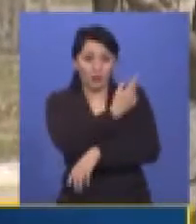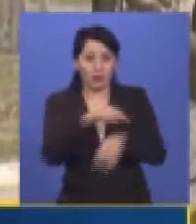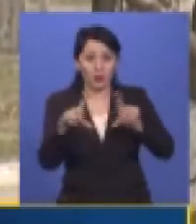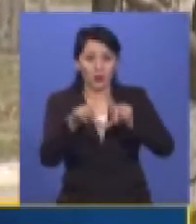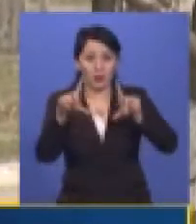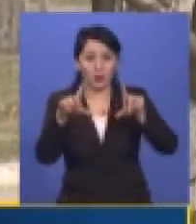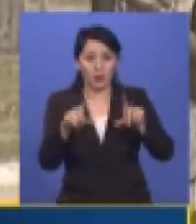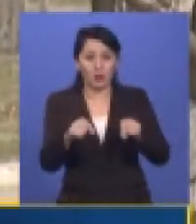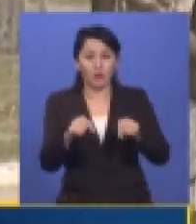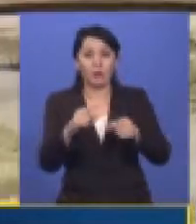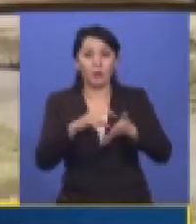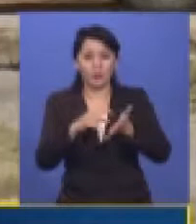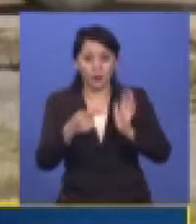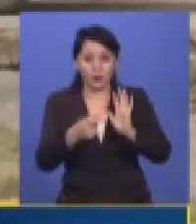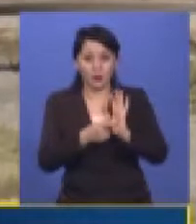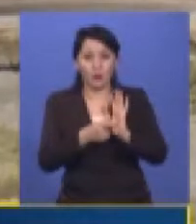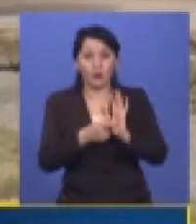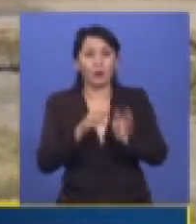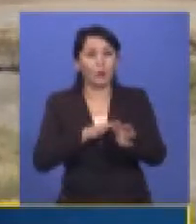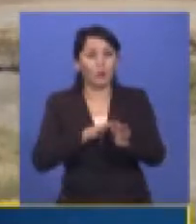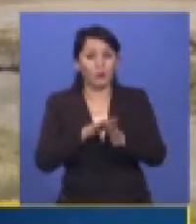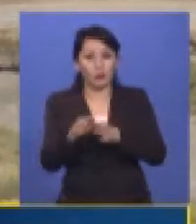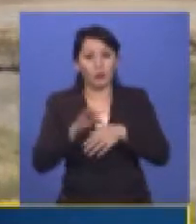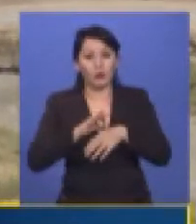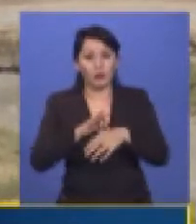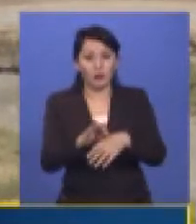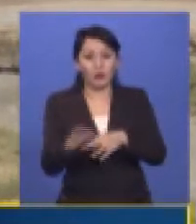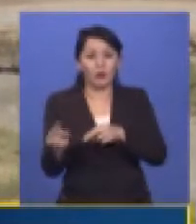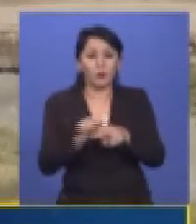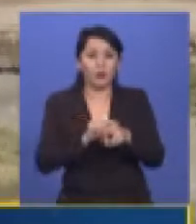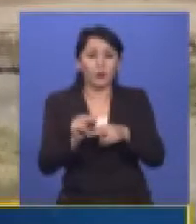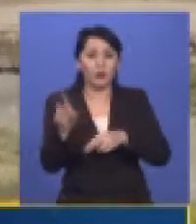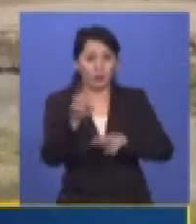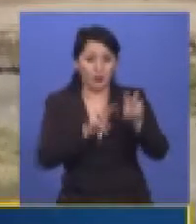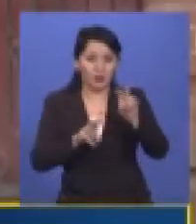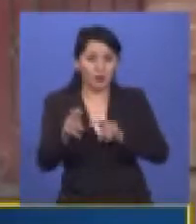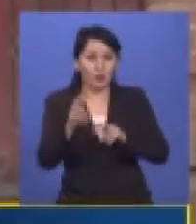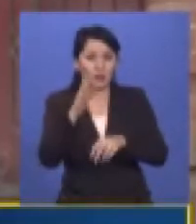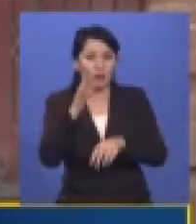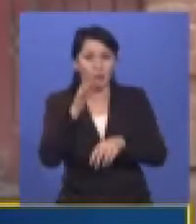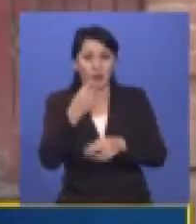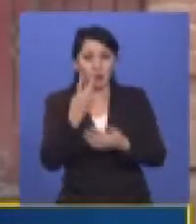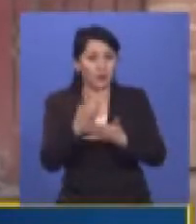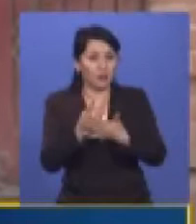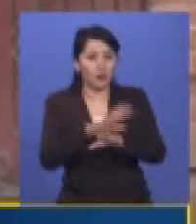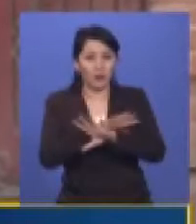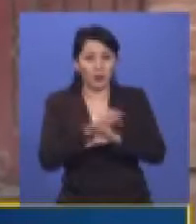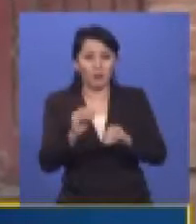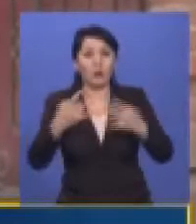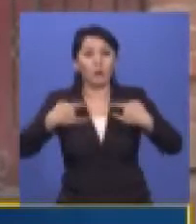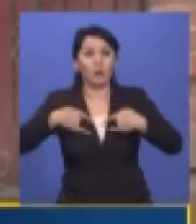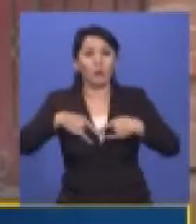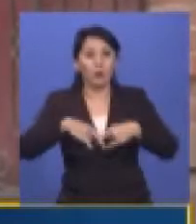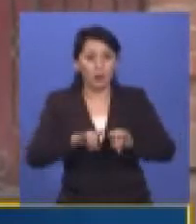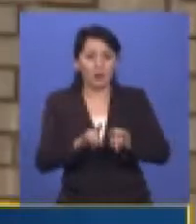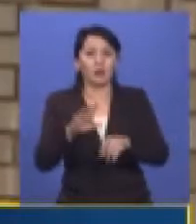Көпбейінді аурухананың жансақтау бөлімі жағдайында толық көлемде жүргізілген емдеу диагностикалық шаралар кешенне